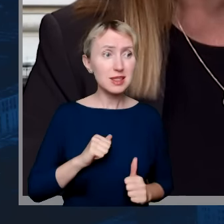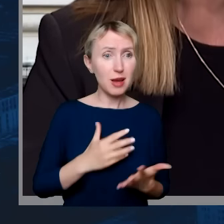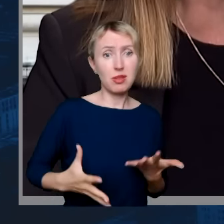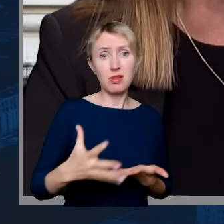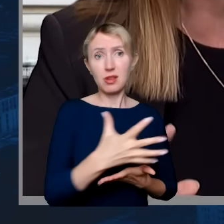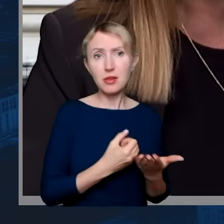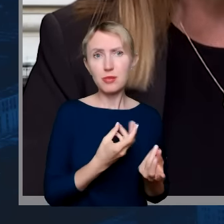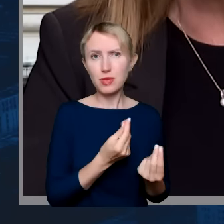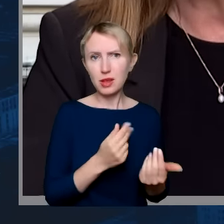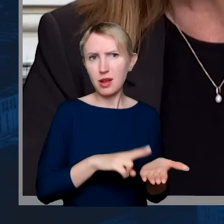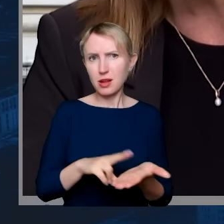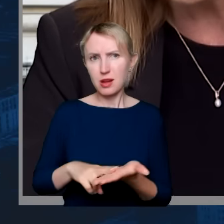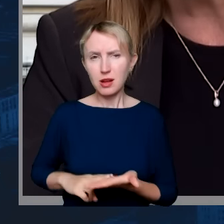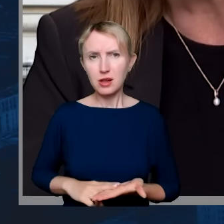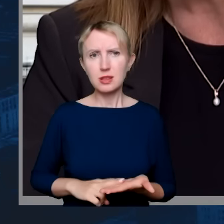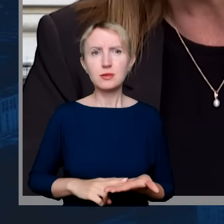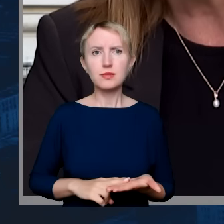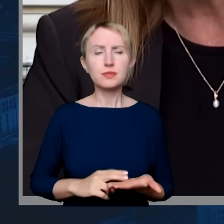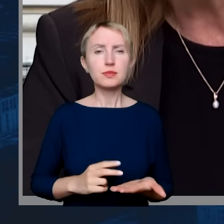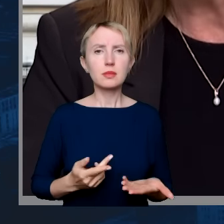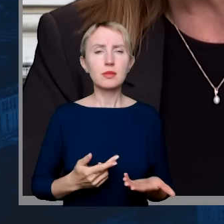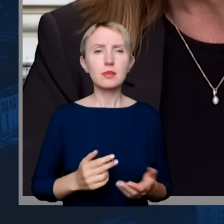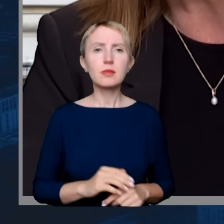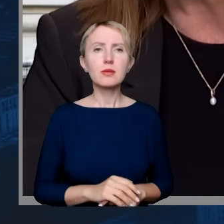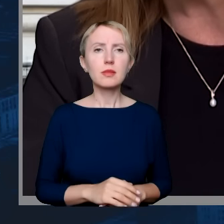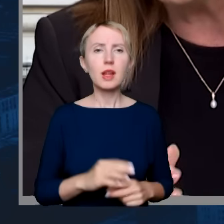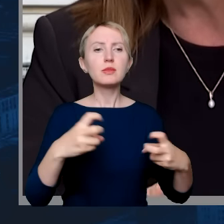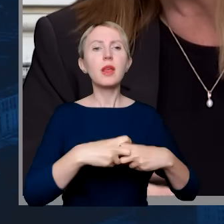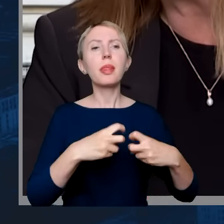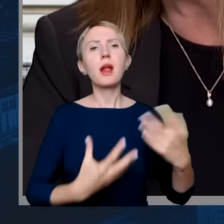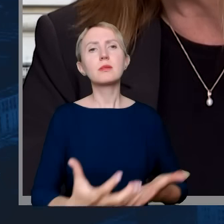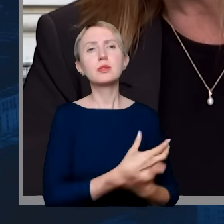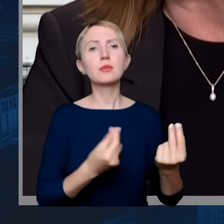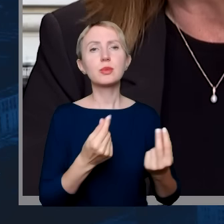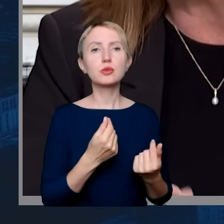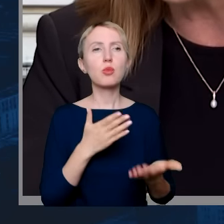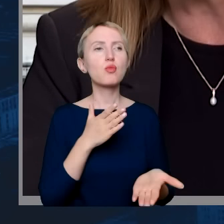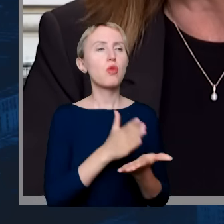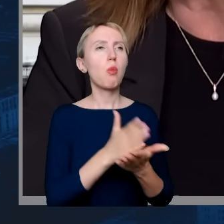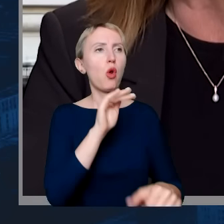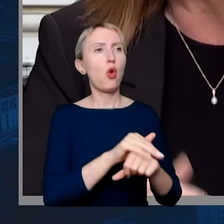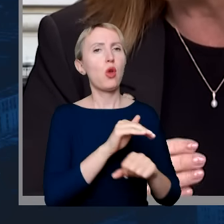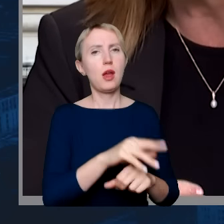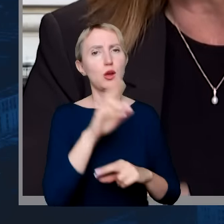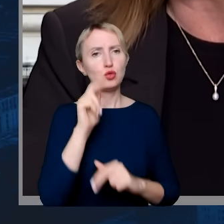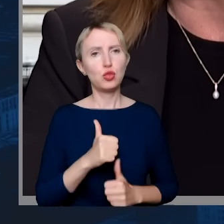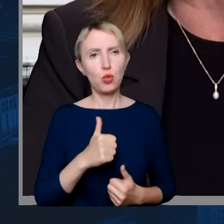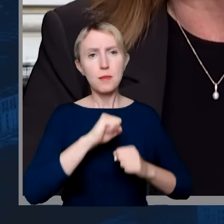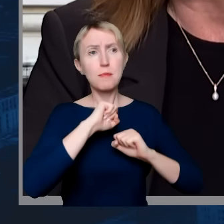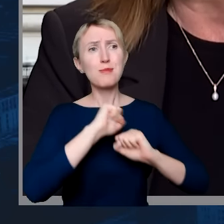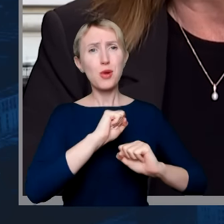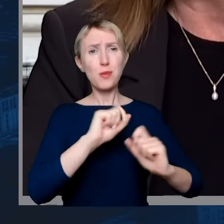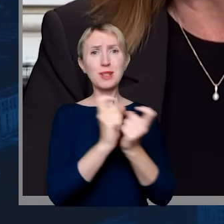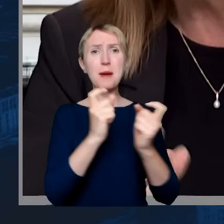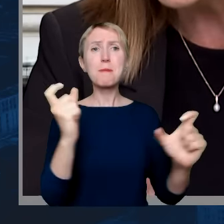na zrzutce czy tam gdzieś, w każdym razie przez internet, żeby pomóc swoim kolegom bronić się przed państwem